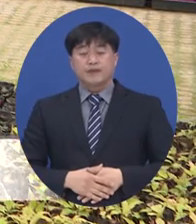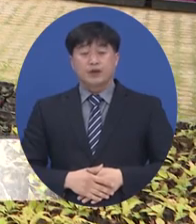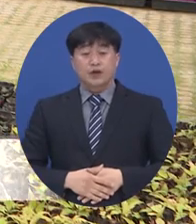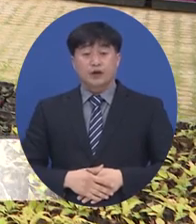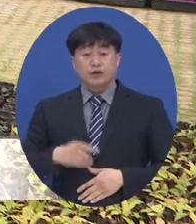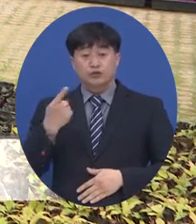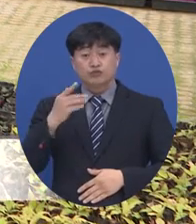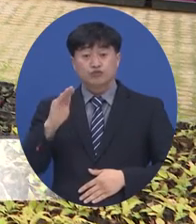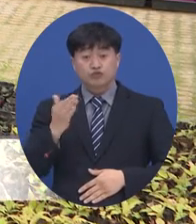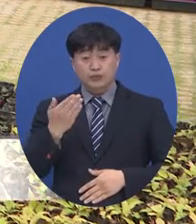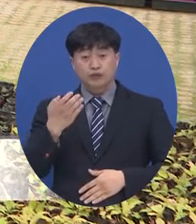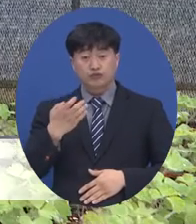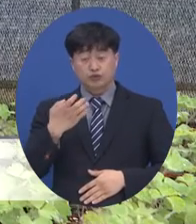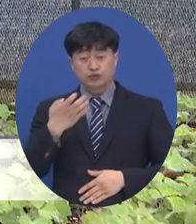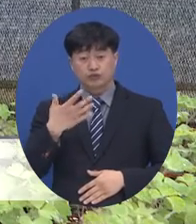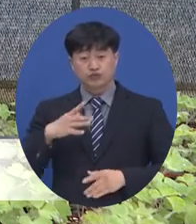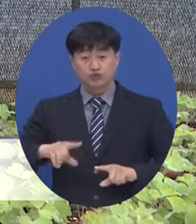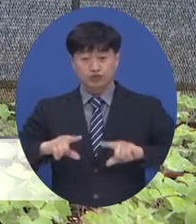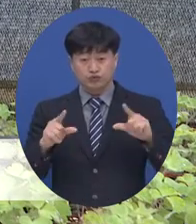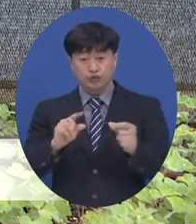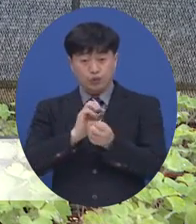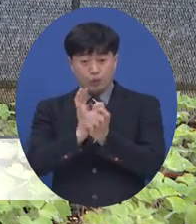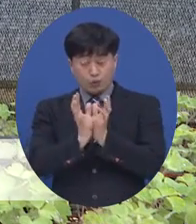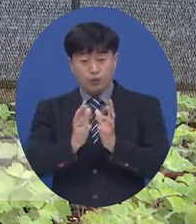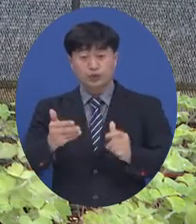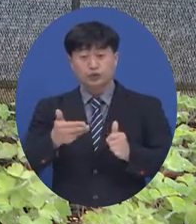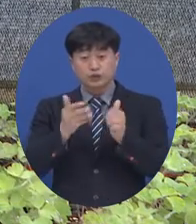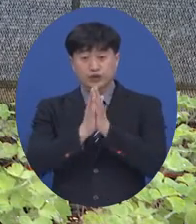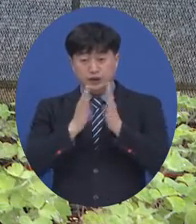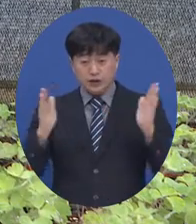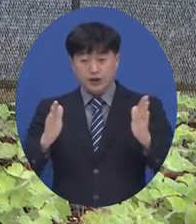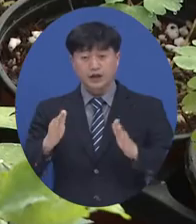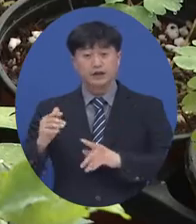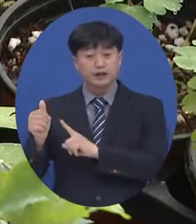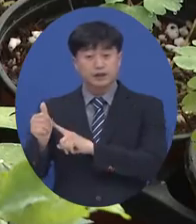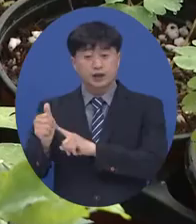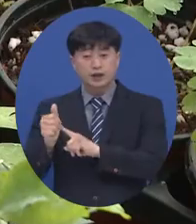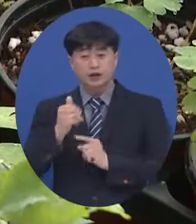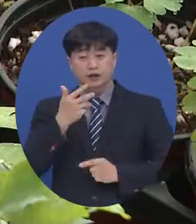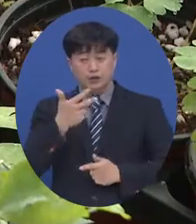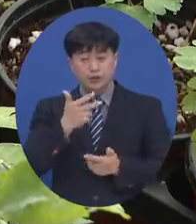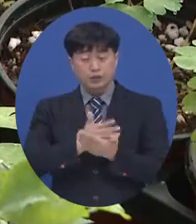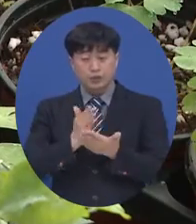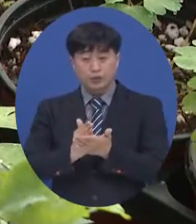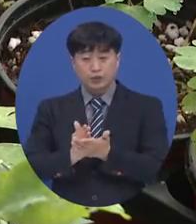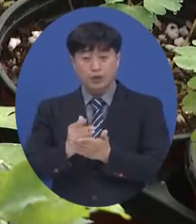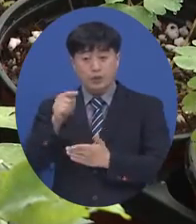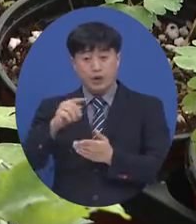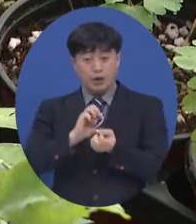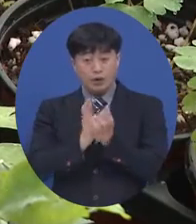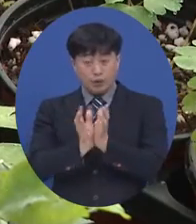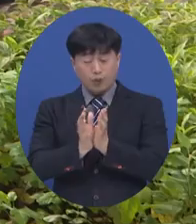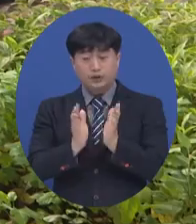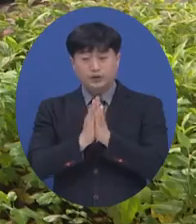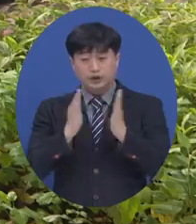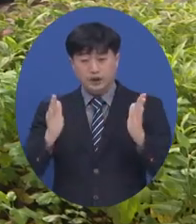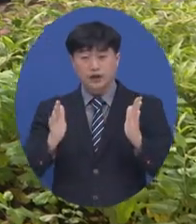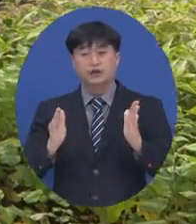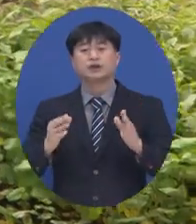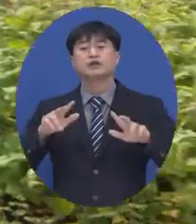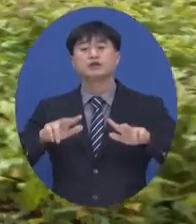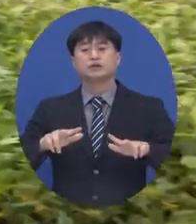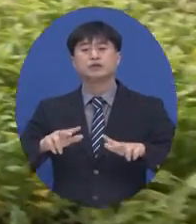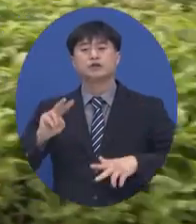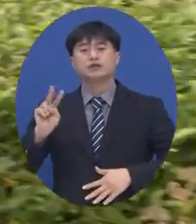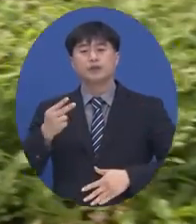지난 1999년 화일 눈과 를 연 강종 3c 7종의 야생화로 시작했던 농사는 현재 200여